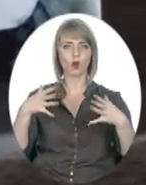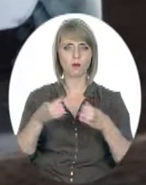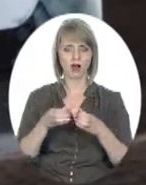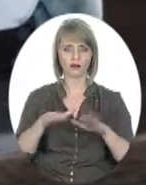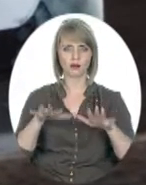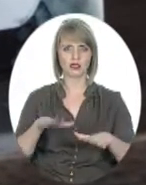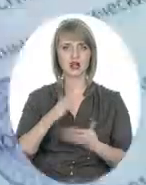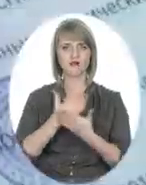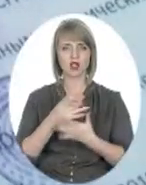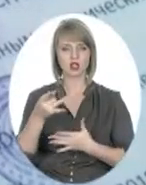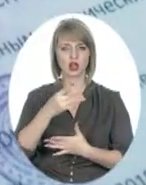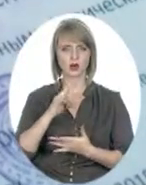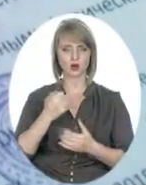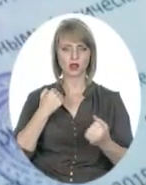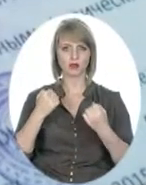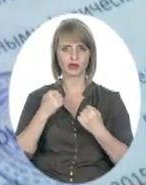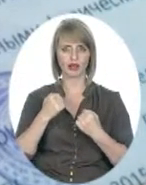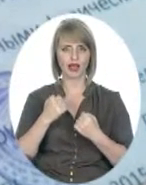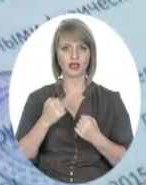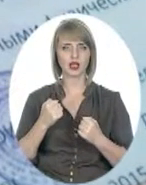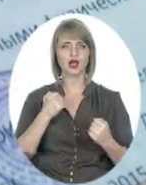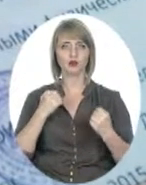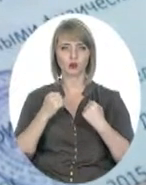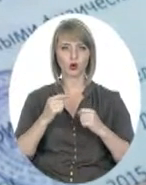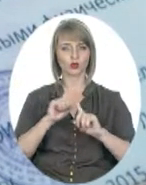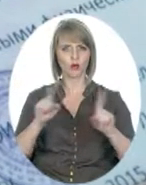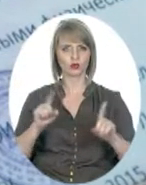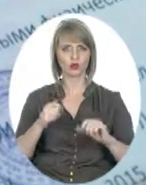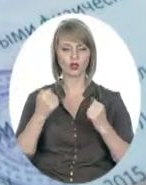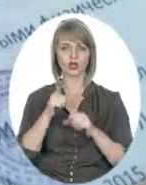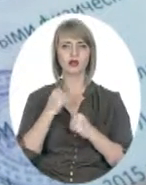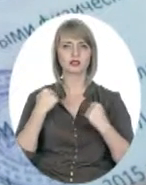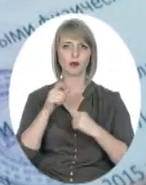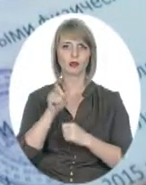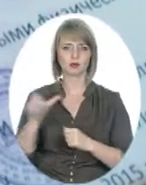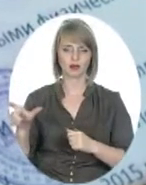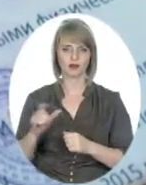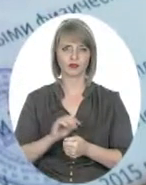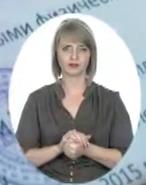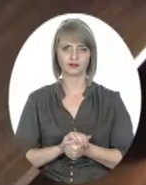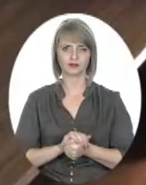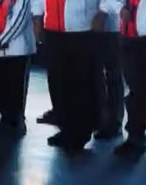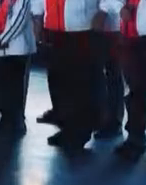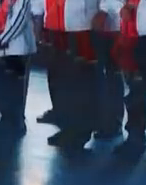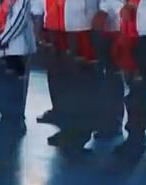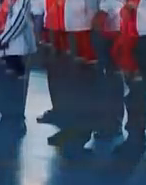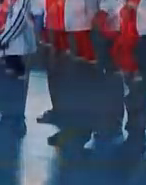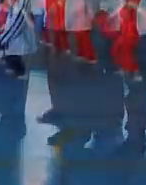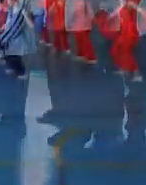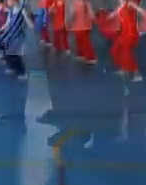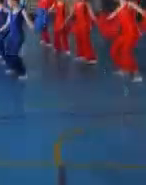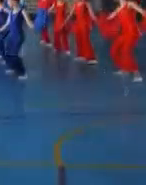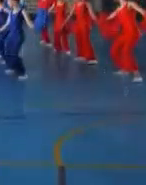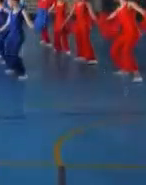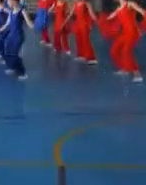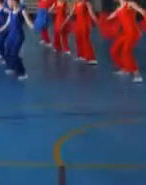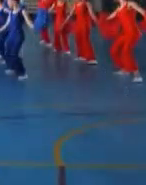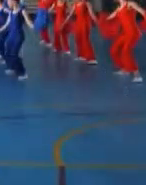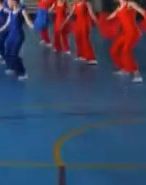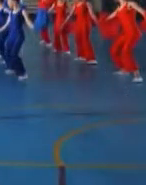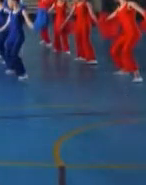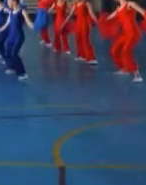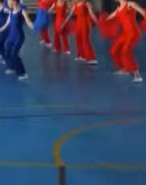в межрайонной спартакиаде «Спорт – необычный спортсмен» среди людей с ограниченными физическими возможностями. Кубок и грамоту Алена поставила на